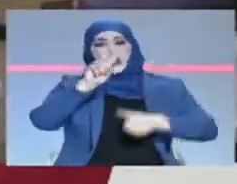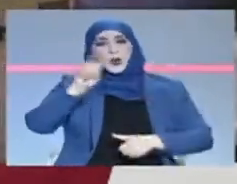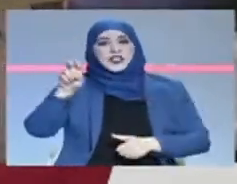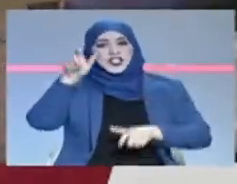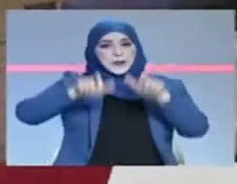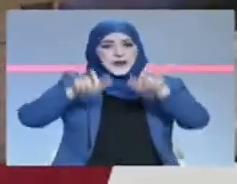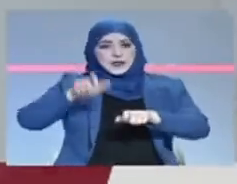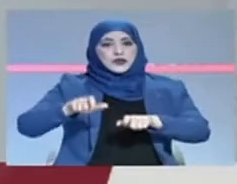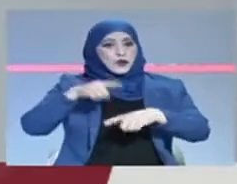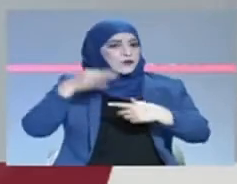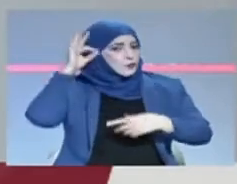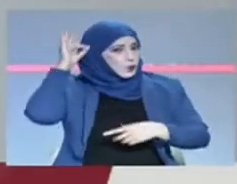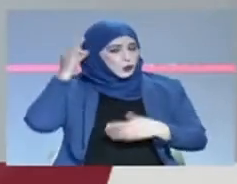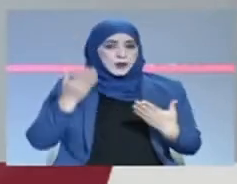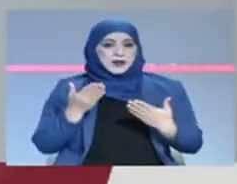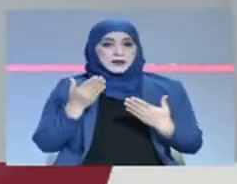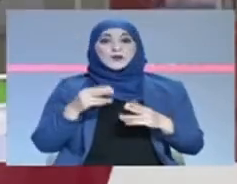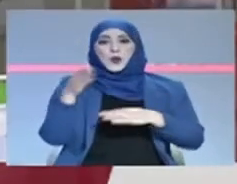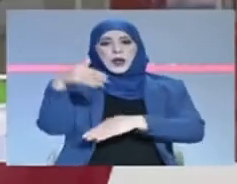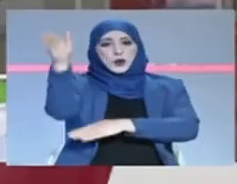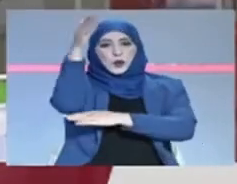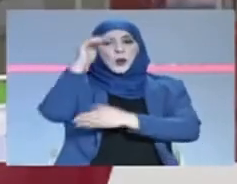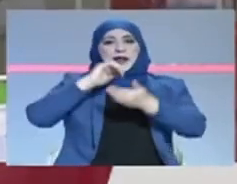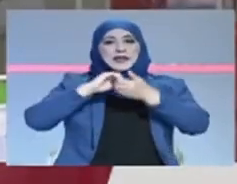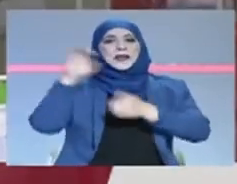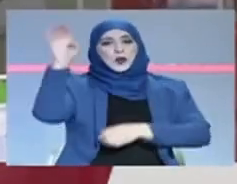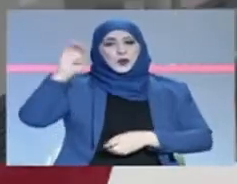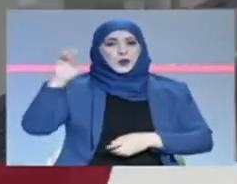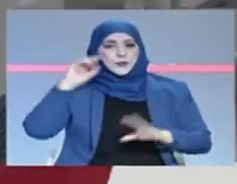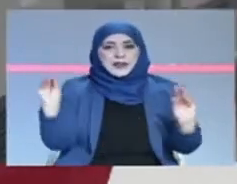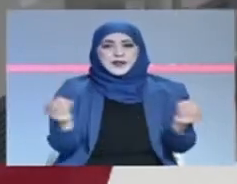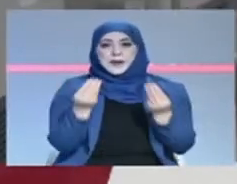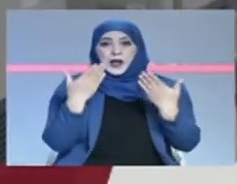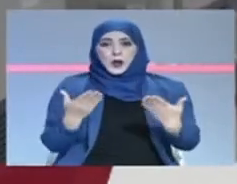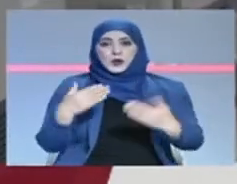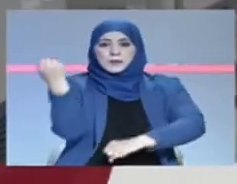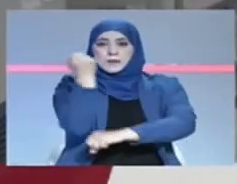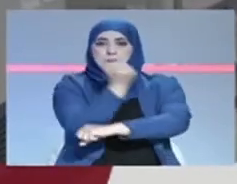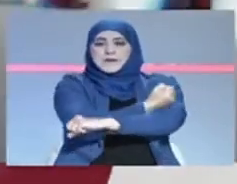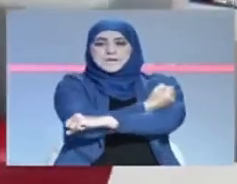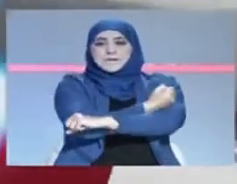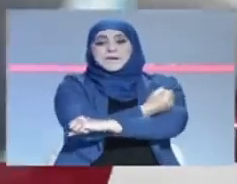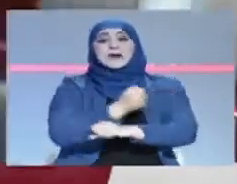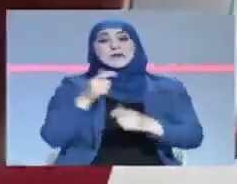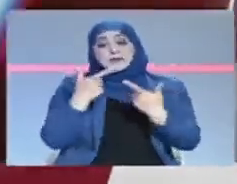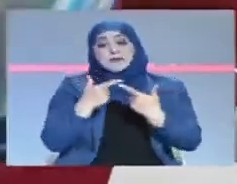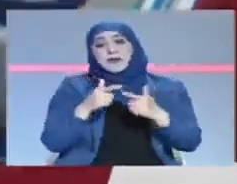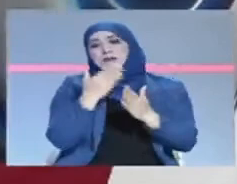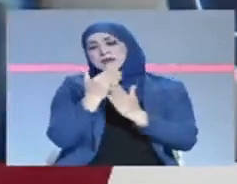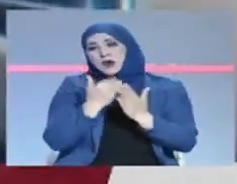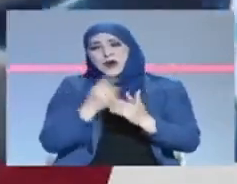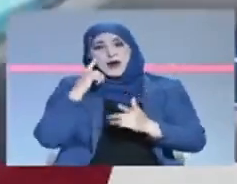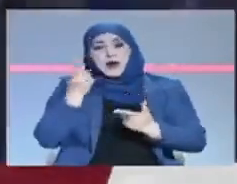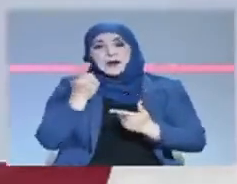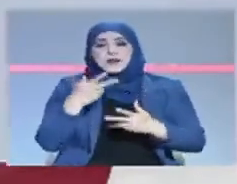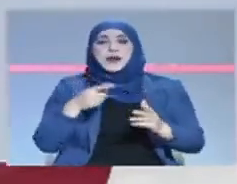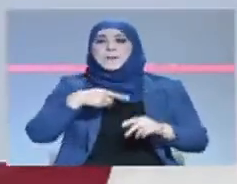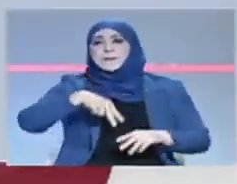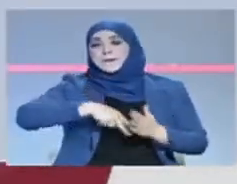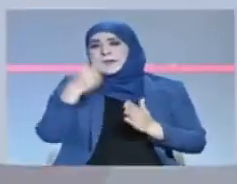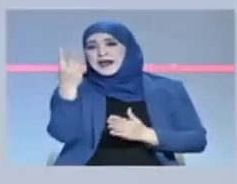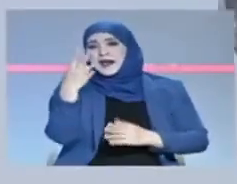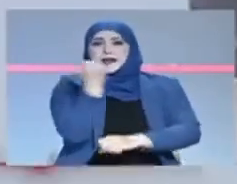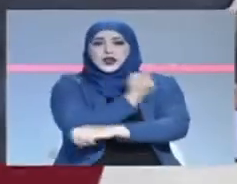4426 حالة في تونس، ودول الاتحاد الأوروبي تشرع اليوم في تنفيذ حملة تطعيم غير مسبوقة باستخدام ملياري